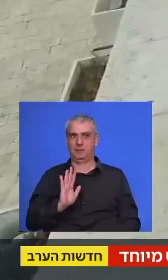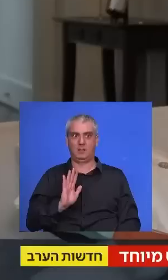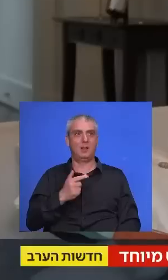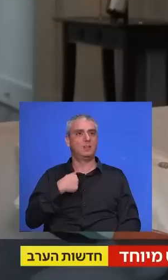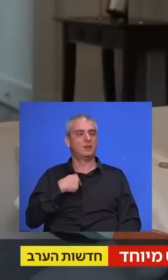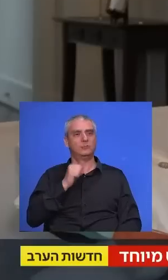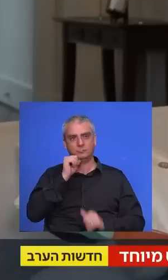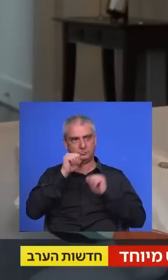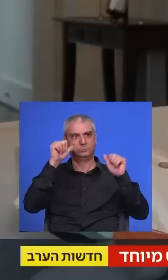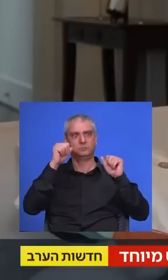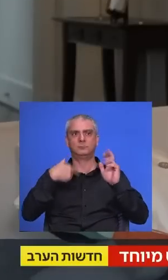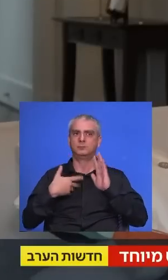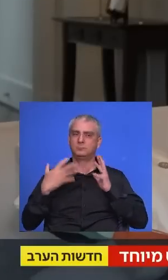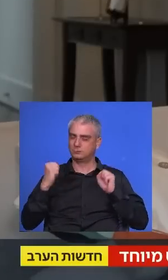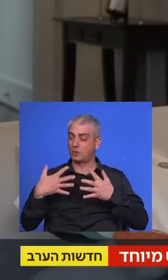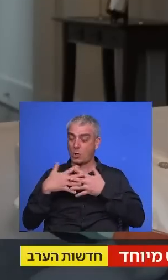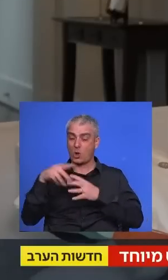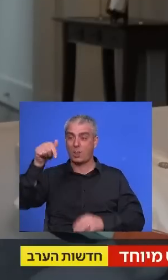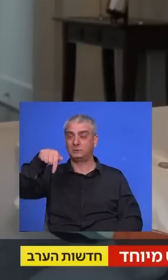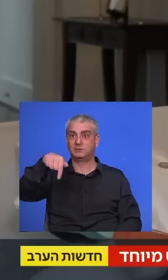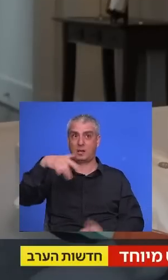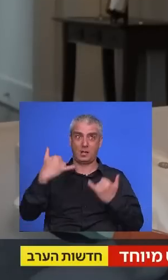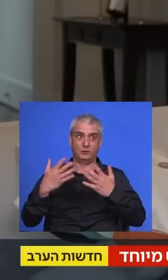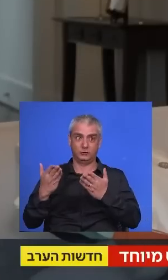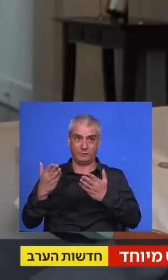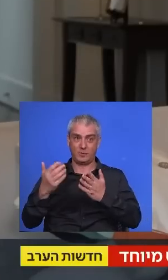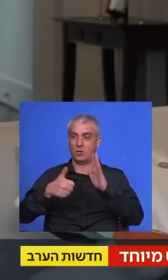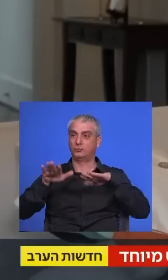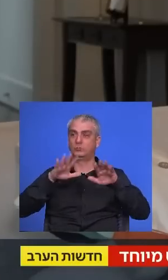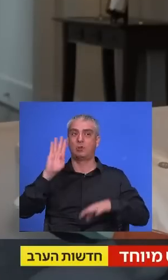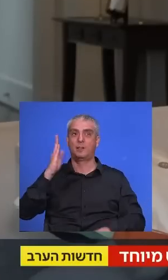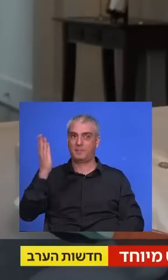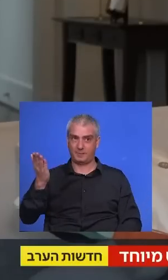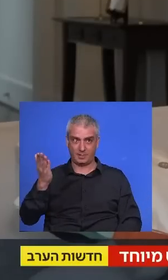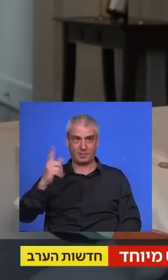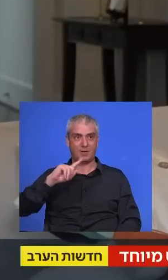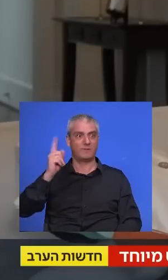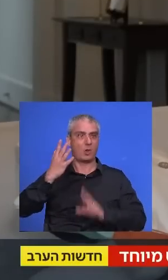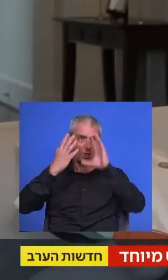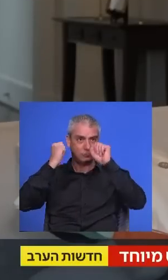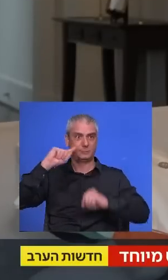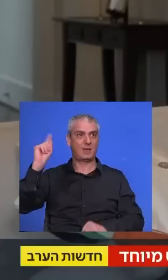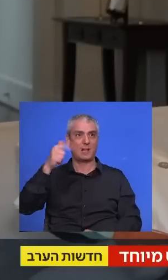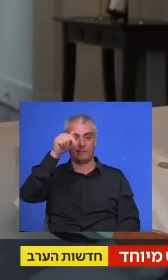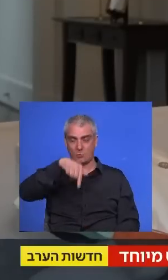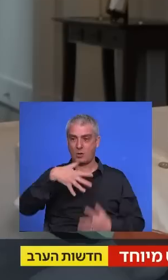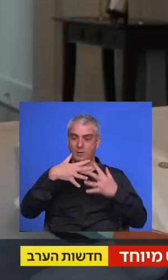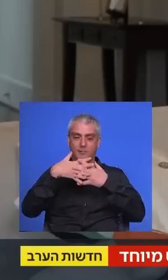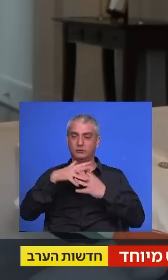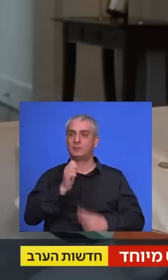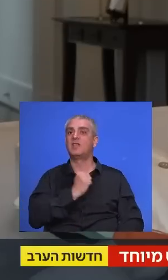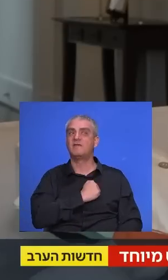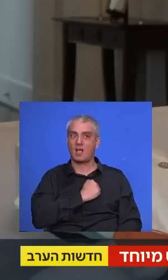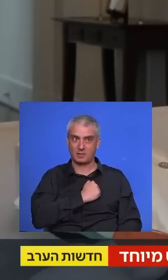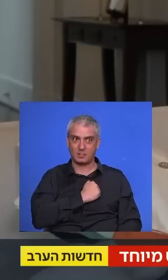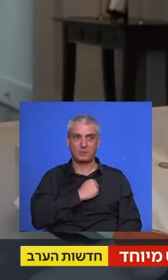our voices and making sure that the current coalition, Prime Minister Netanyahu, all the consuls general here in the United States and Canada